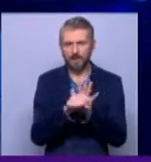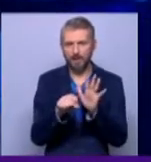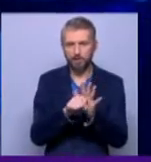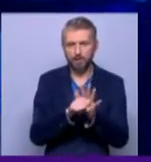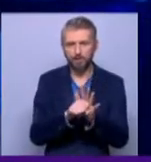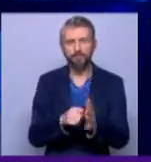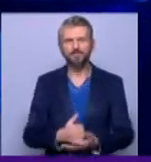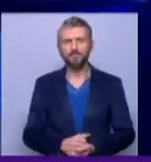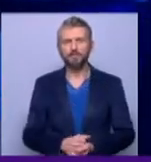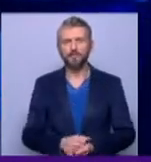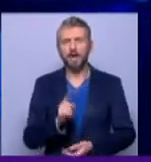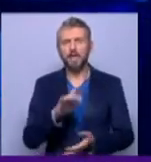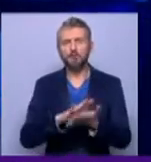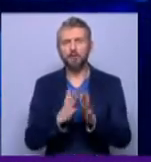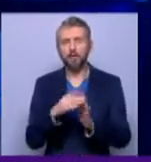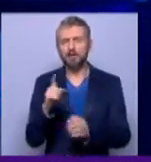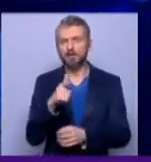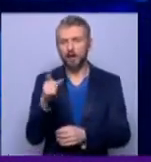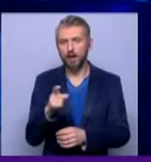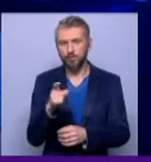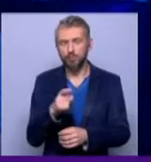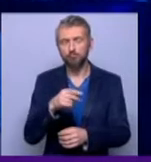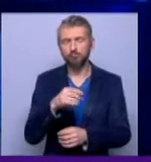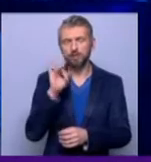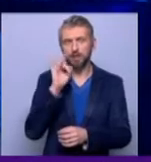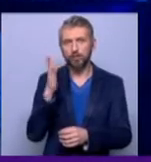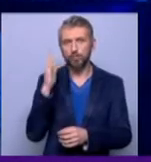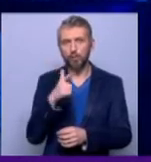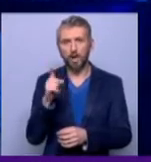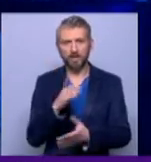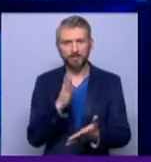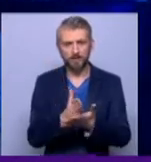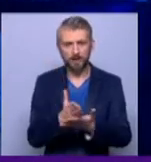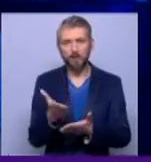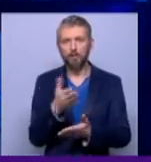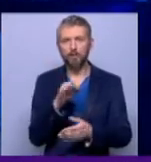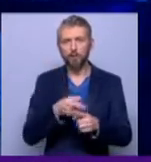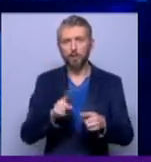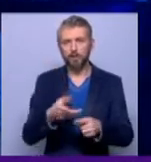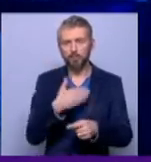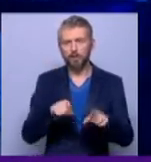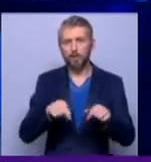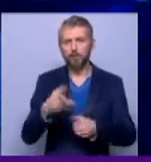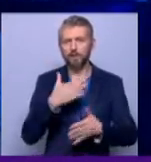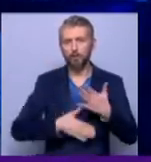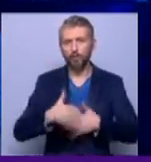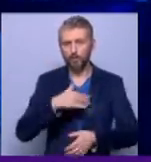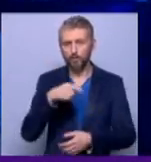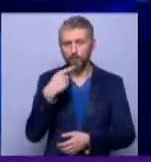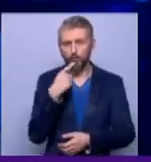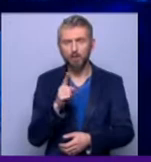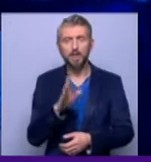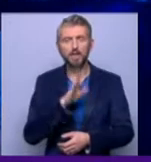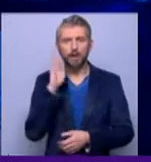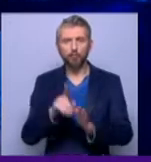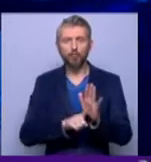історія. Але ситуація з газом, слава Богу, що газ є, і про це ми так само з задоволенням відзначаємо. Але зранку